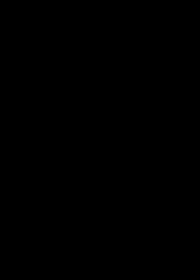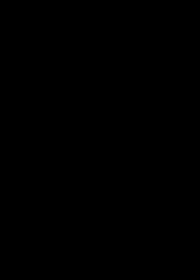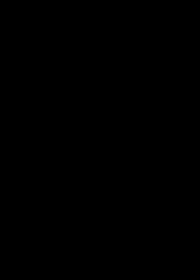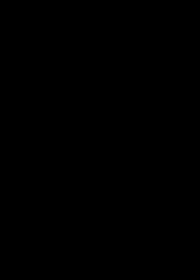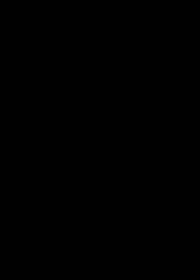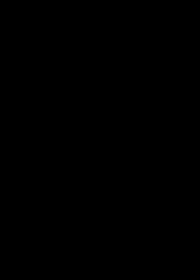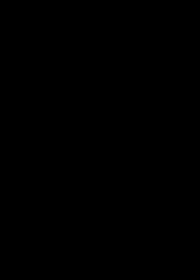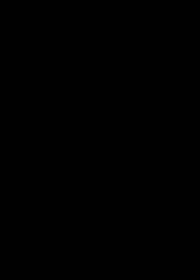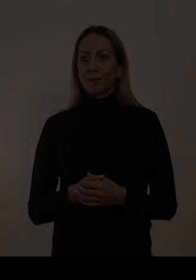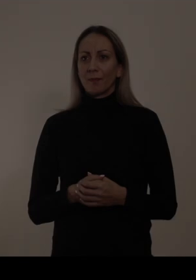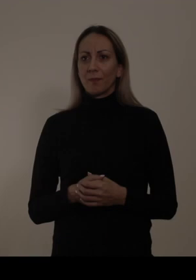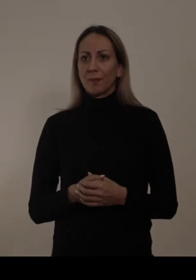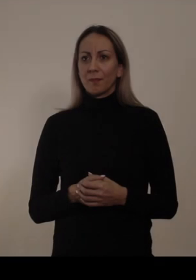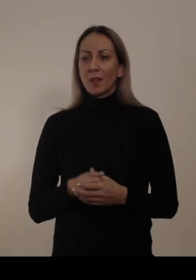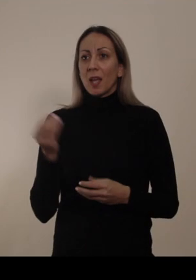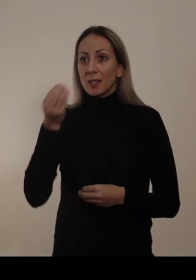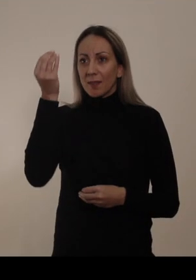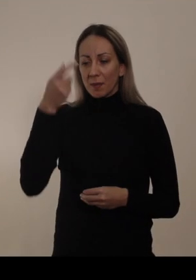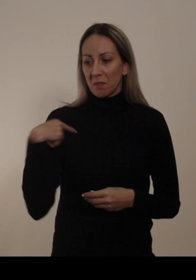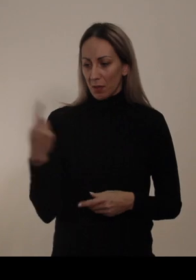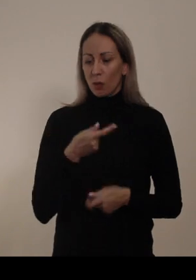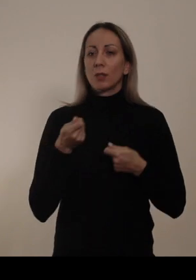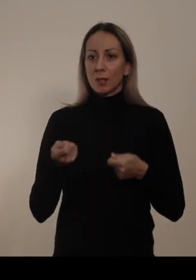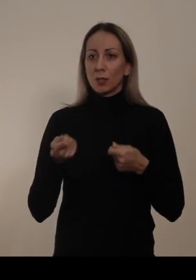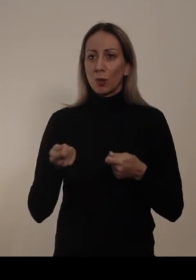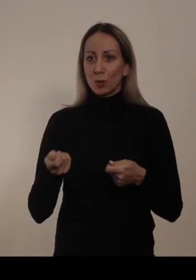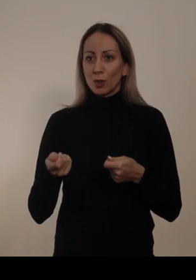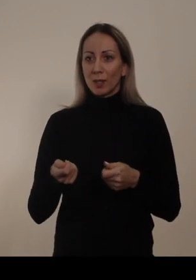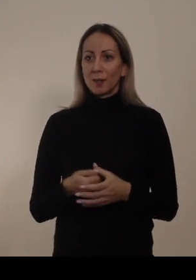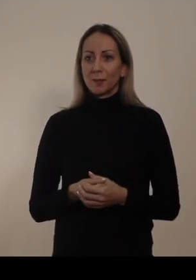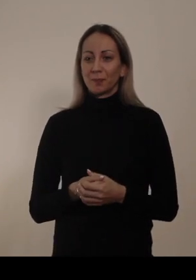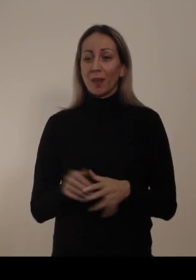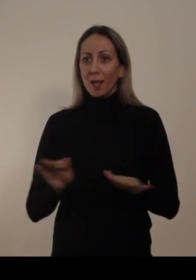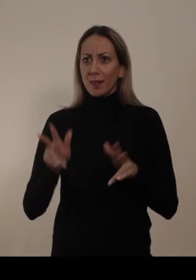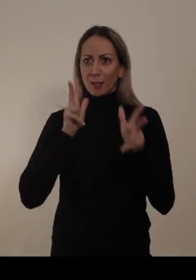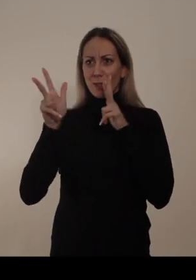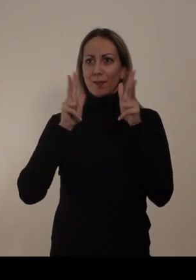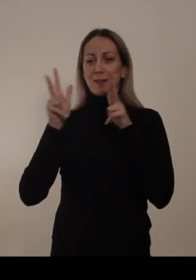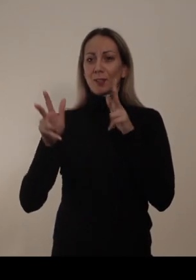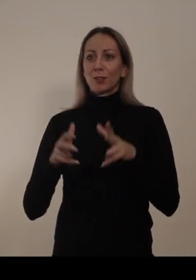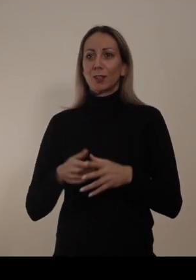Svemir, zaslužili smo to mi.